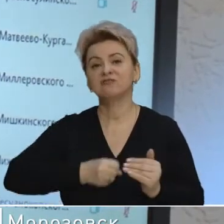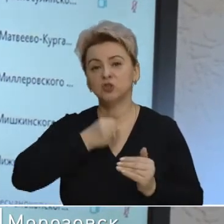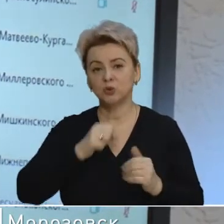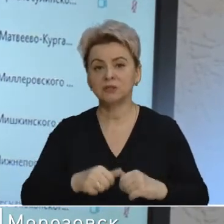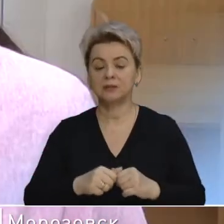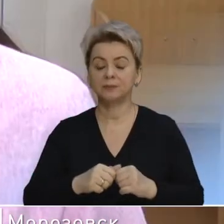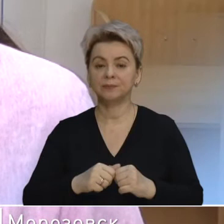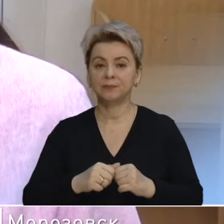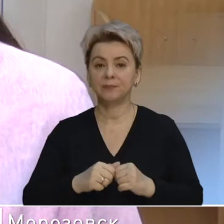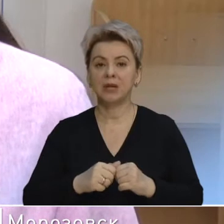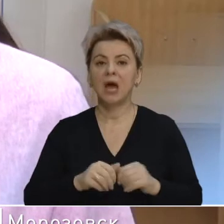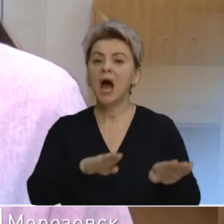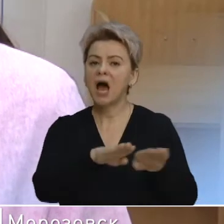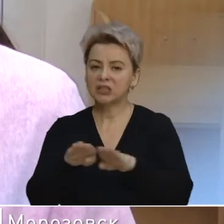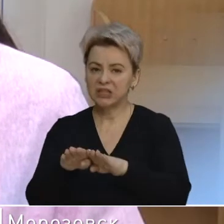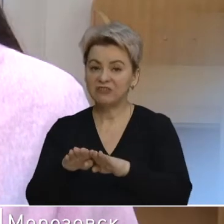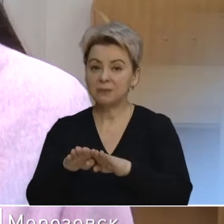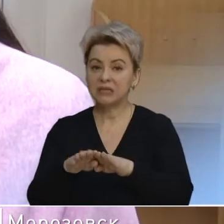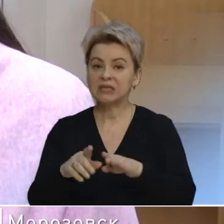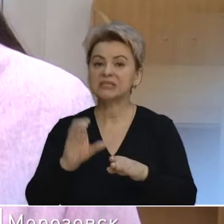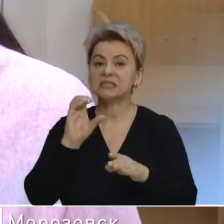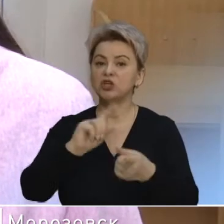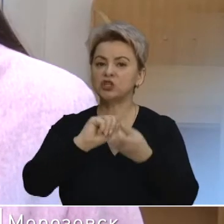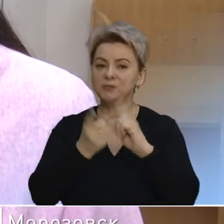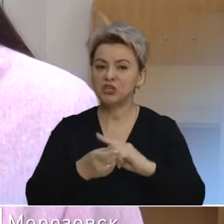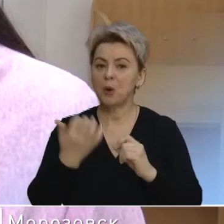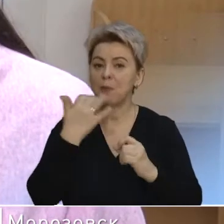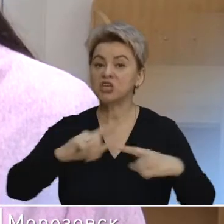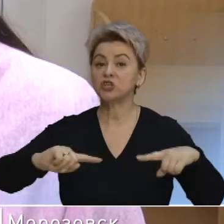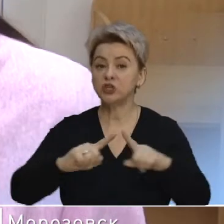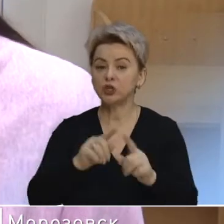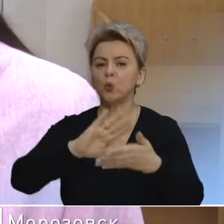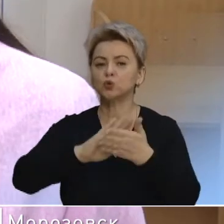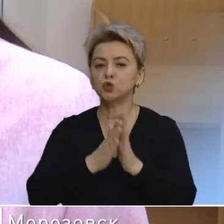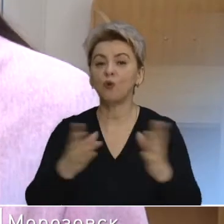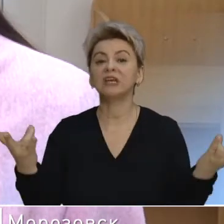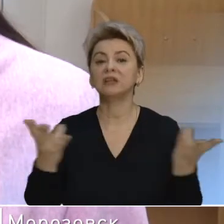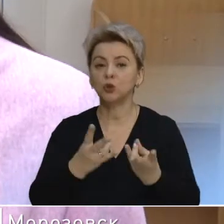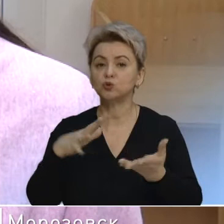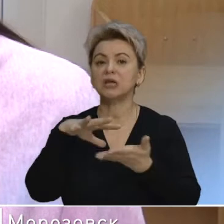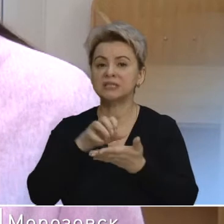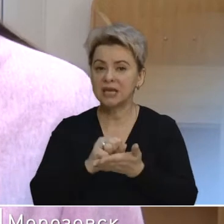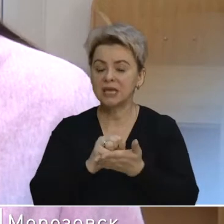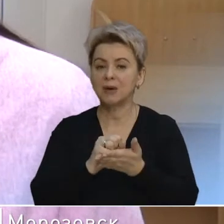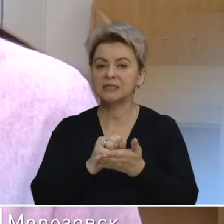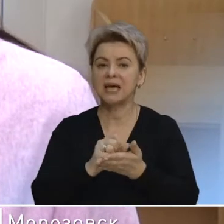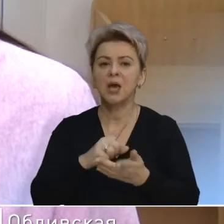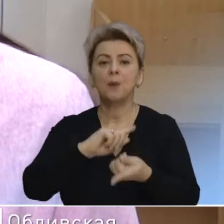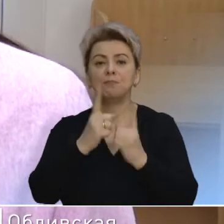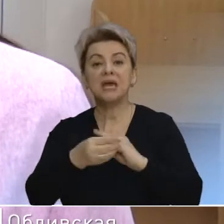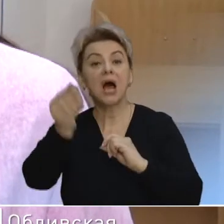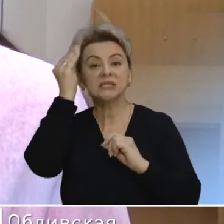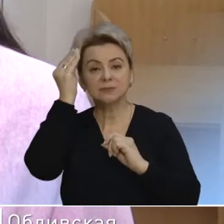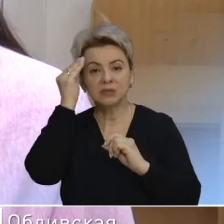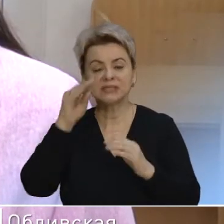взрослых. Одновременно вот с изменением материально-технических условий надо заниматься вот